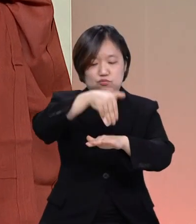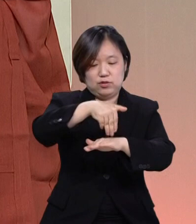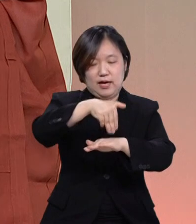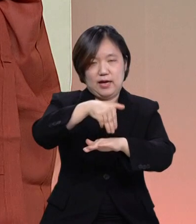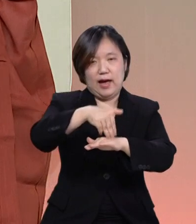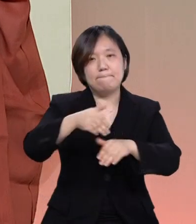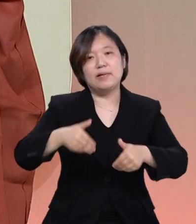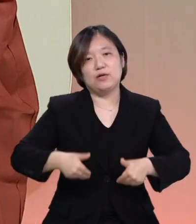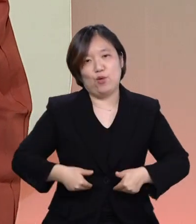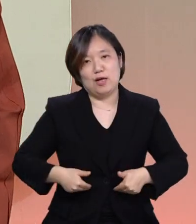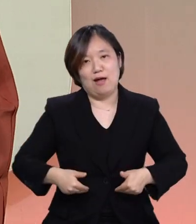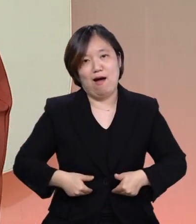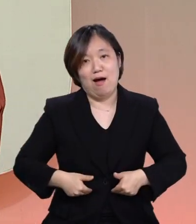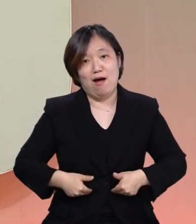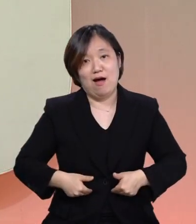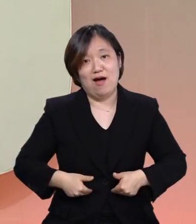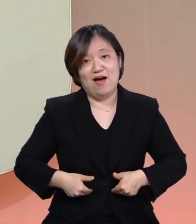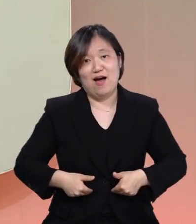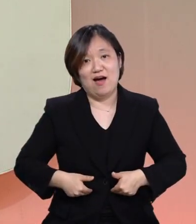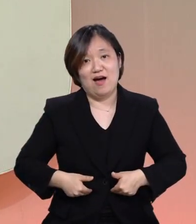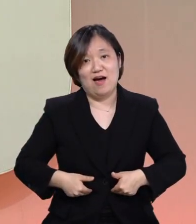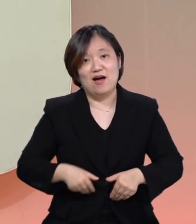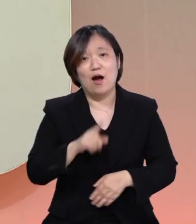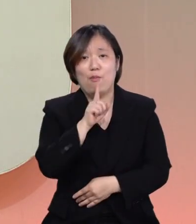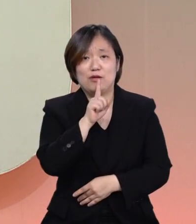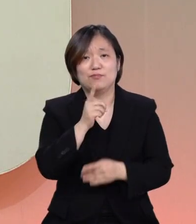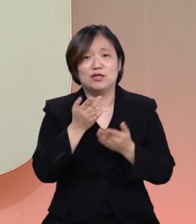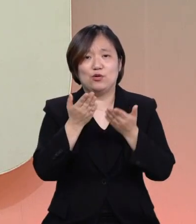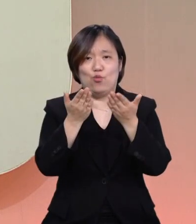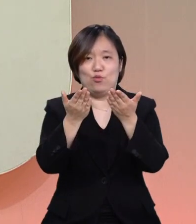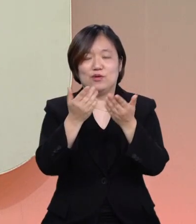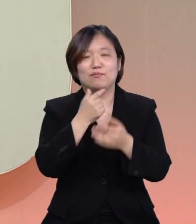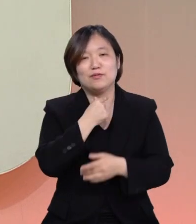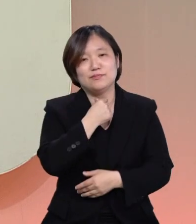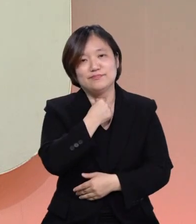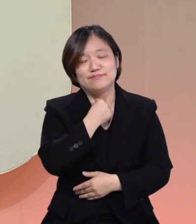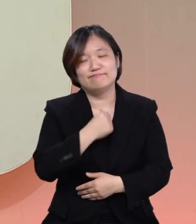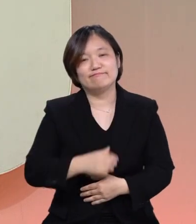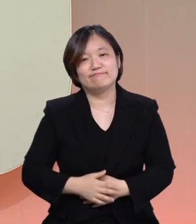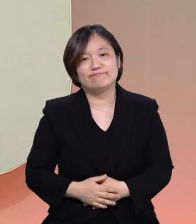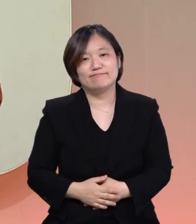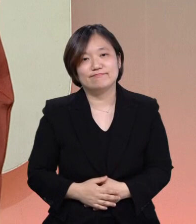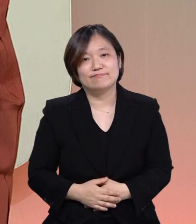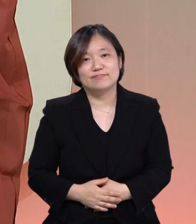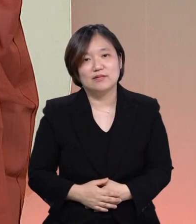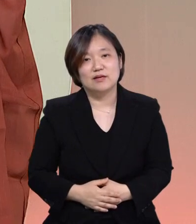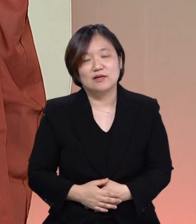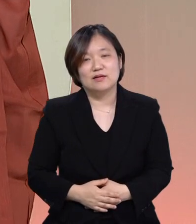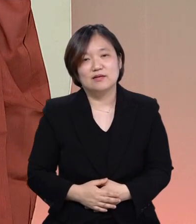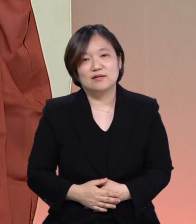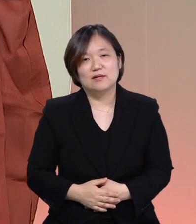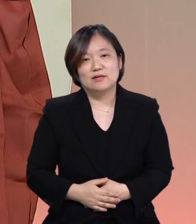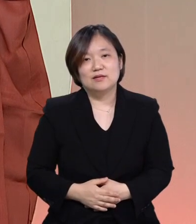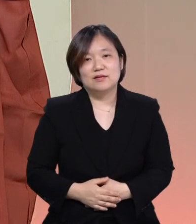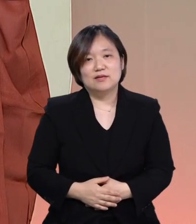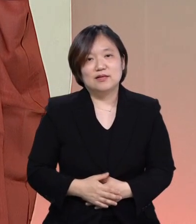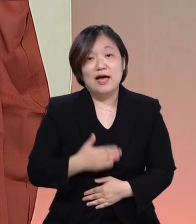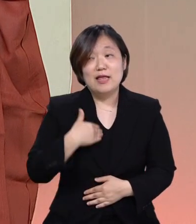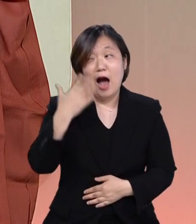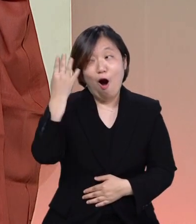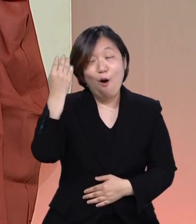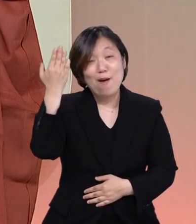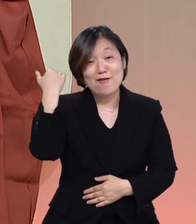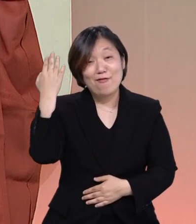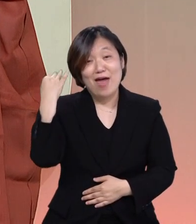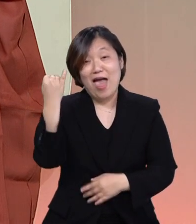것을 여러분들에게 꼭 말씀드리는 바입니다 그 얼마 전에 얼마 전에